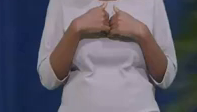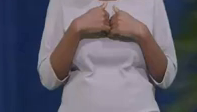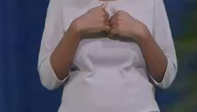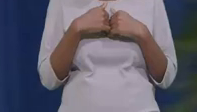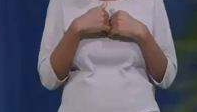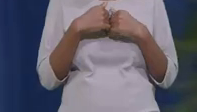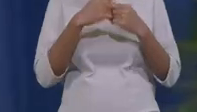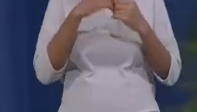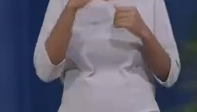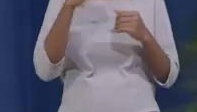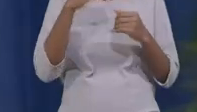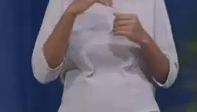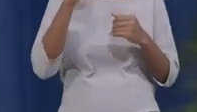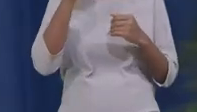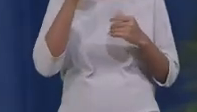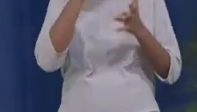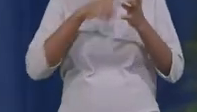l'as.